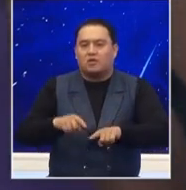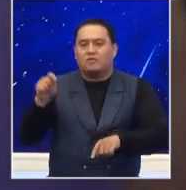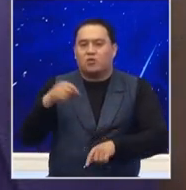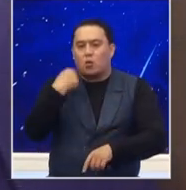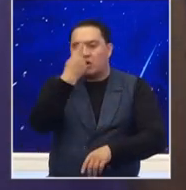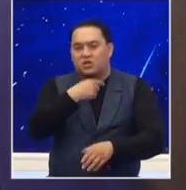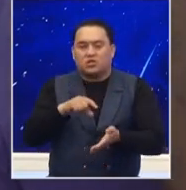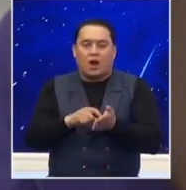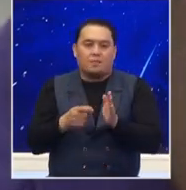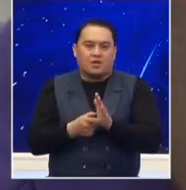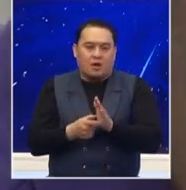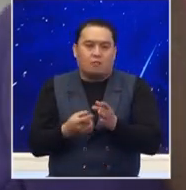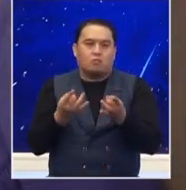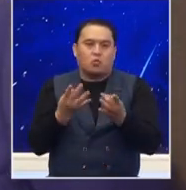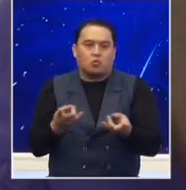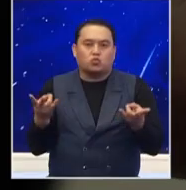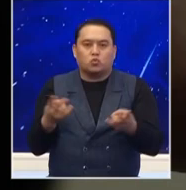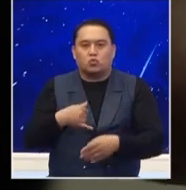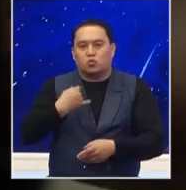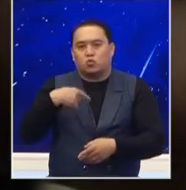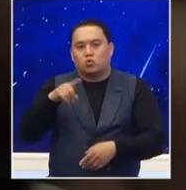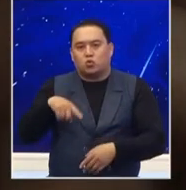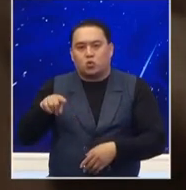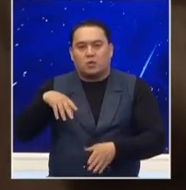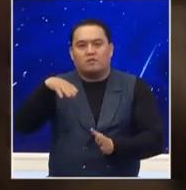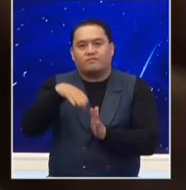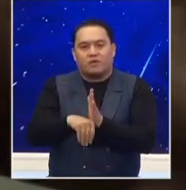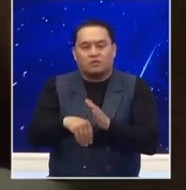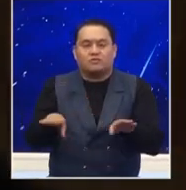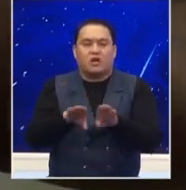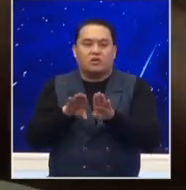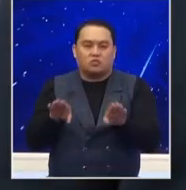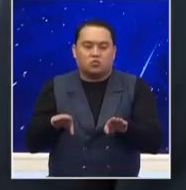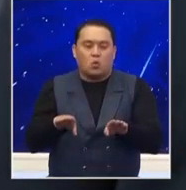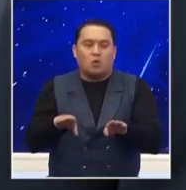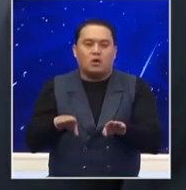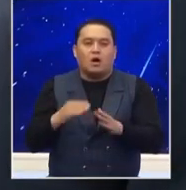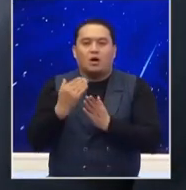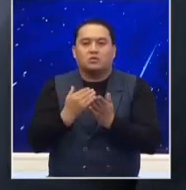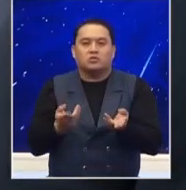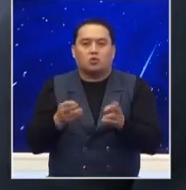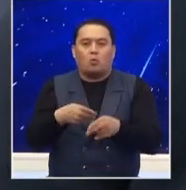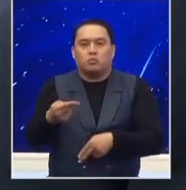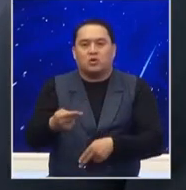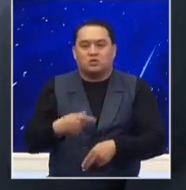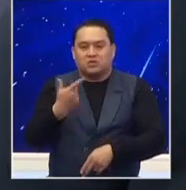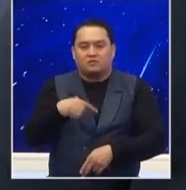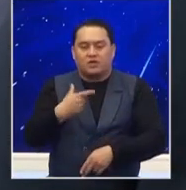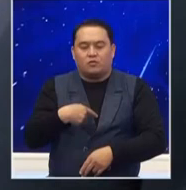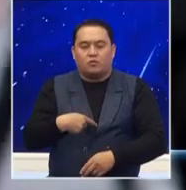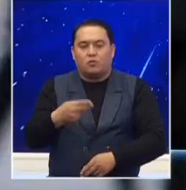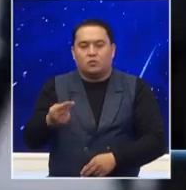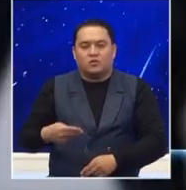личный кабинет на ЕГОВ просто нужно ввести номер своего мобильного телефона в соответствующий столбец. Осталось только подписаться своей цифровой